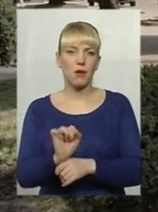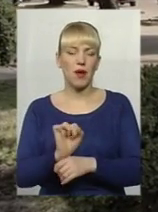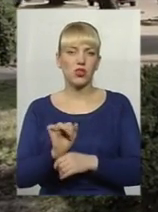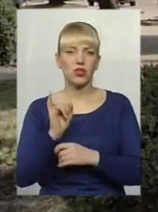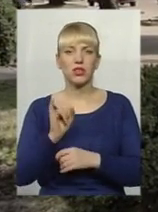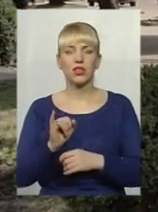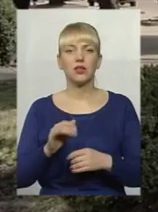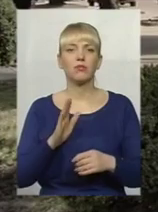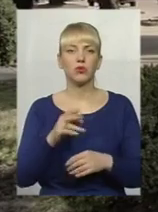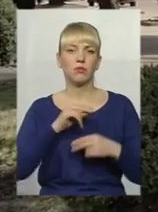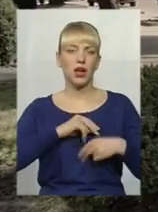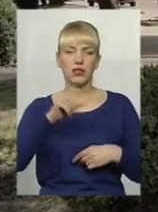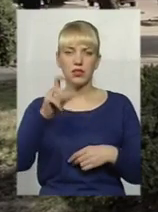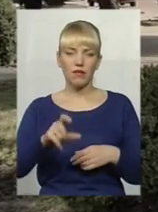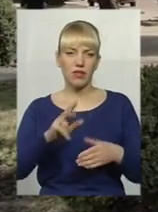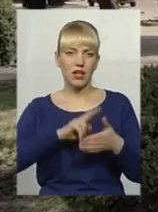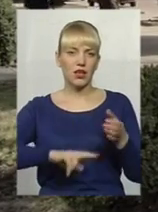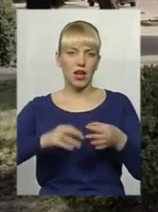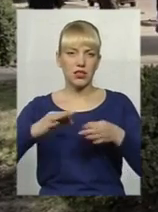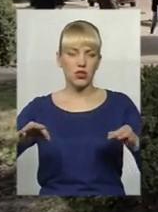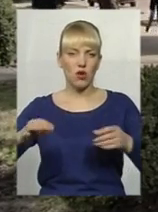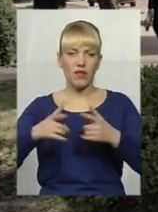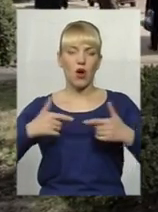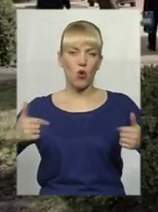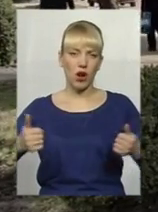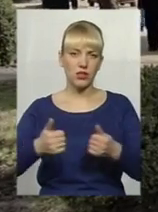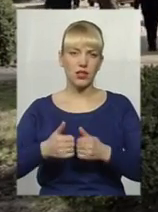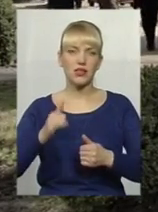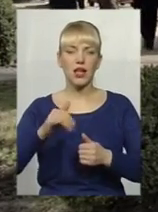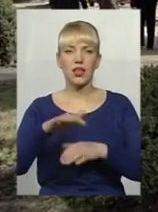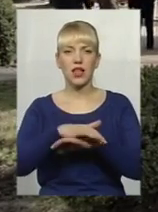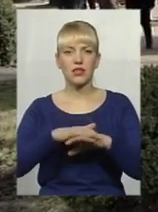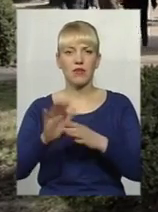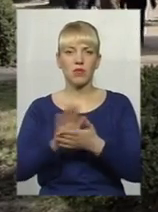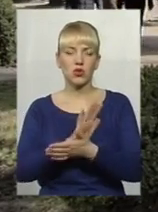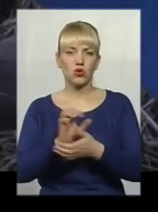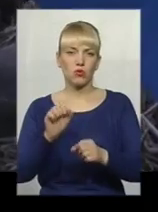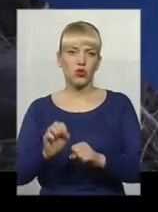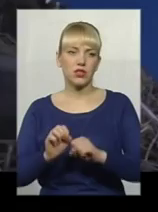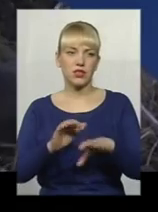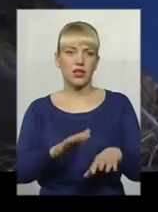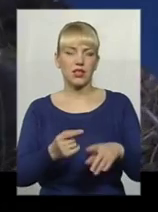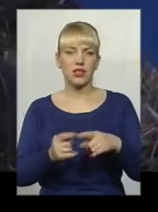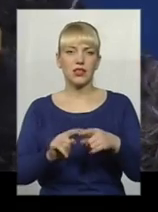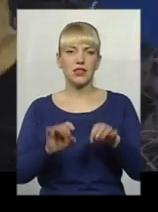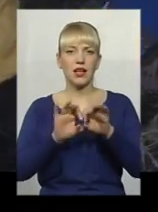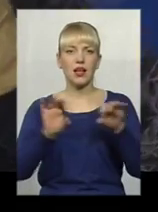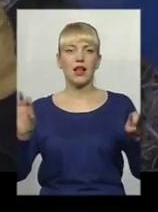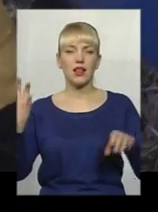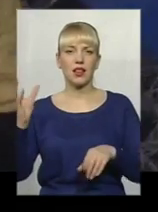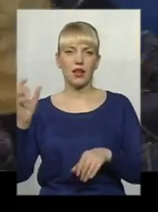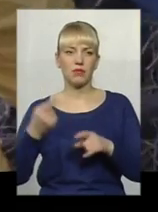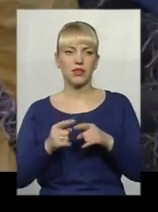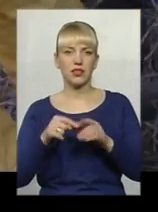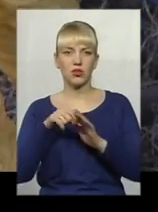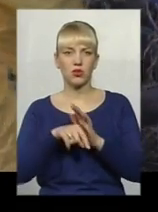відповідною, ну, працівником цієї ліцензованої організації, і населення може безкоштовно здати такі лампи. Це стосується лише небезпечних